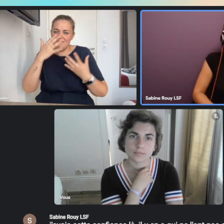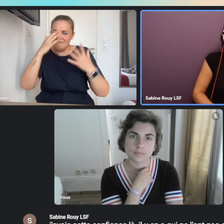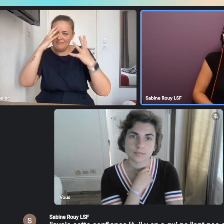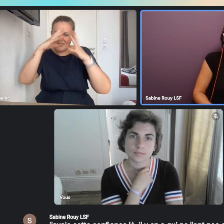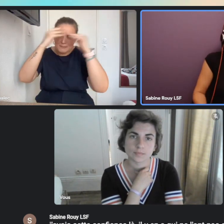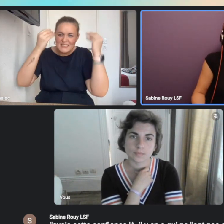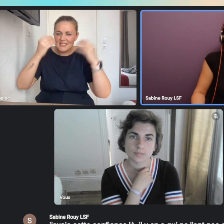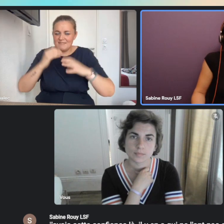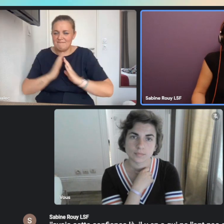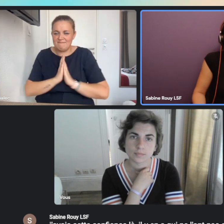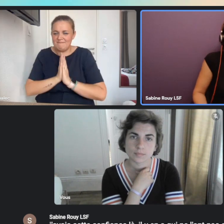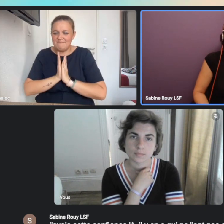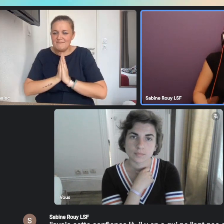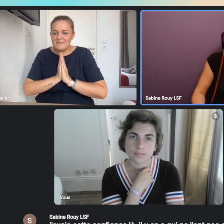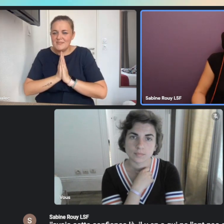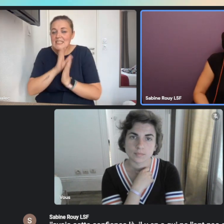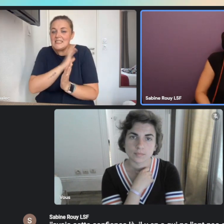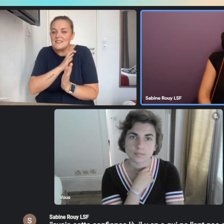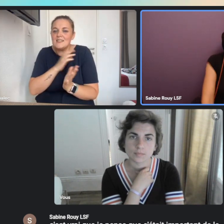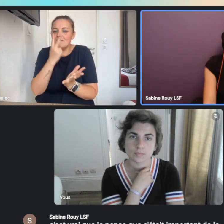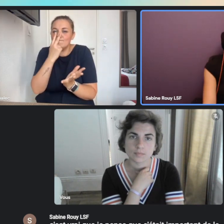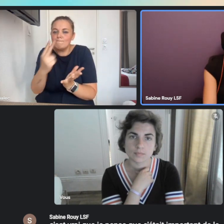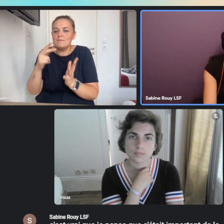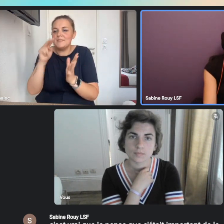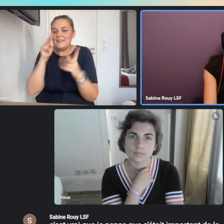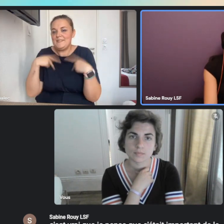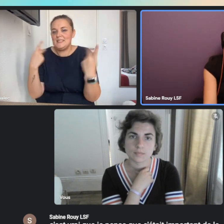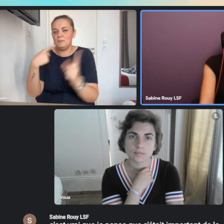Donc c'est vrai que, le corps, l'esprit,